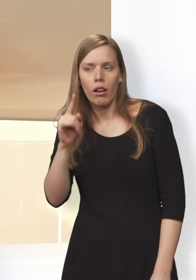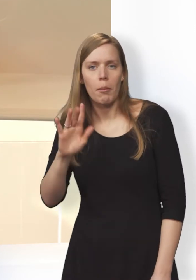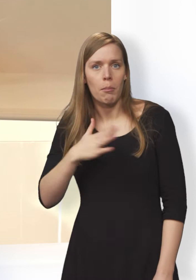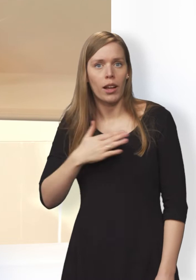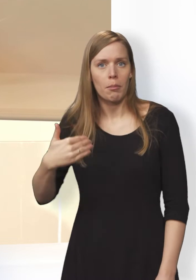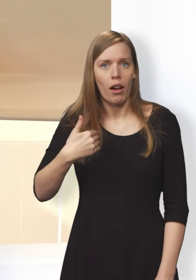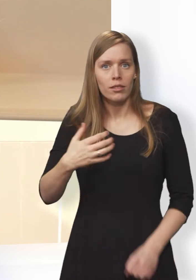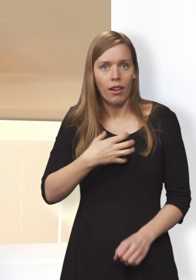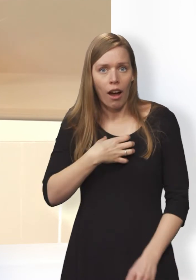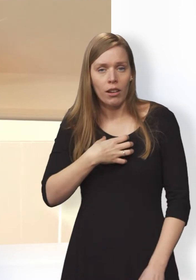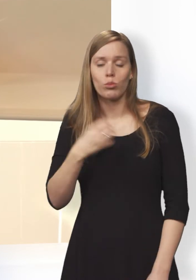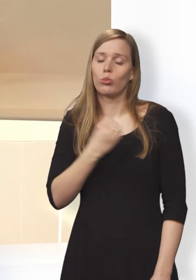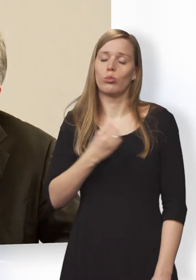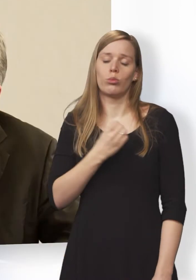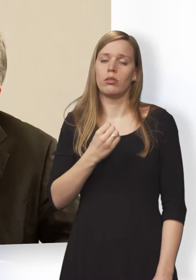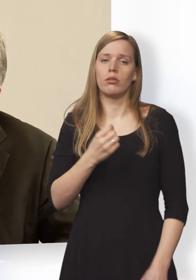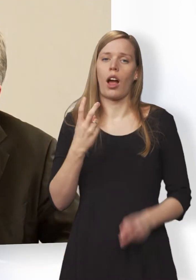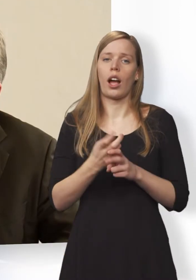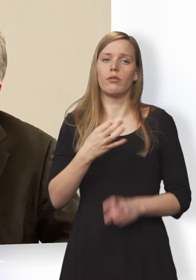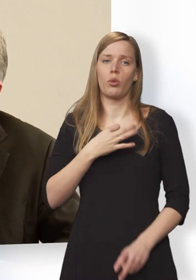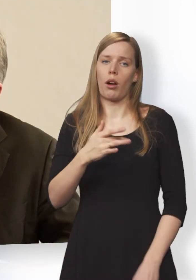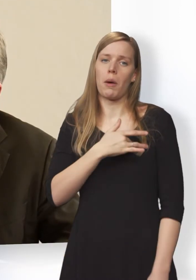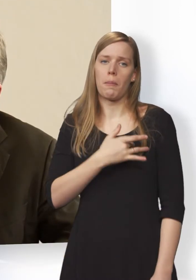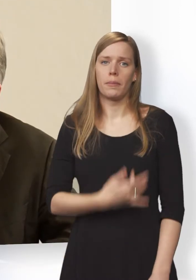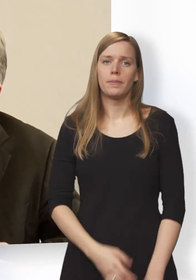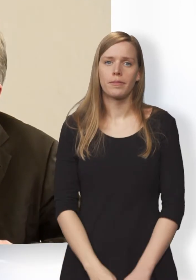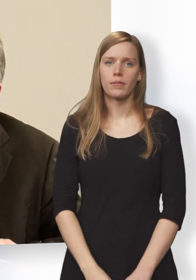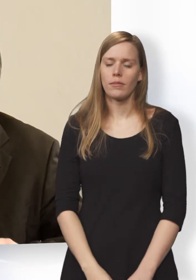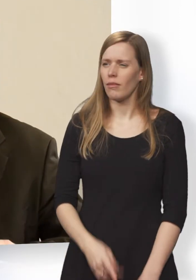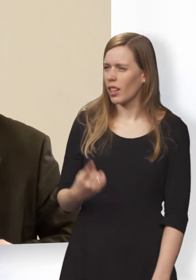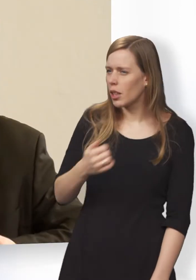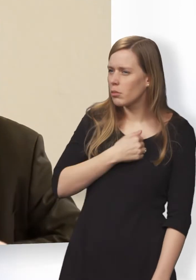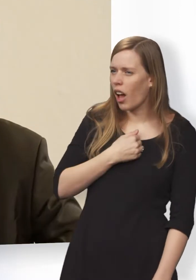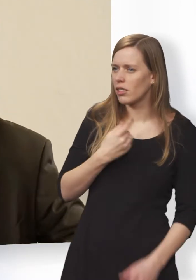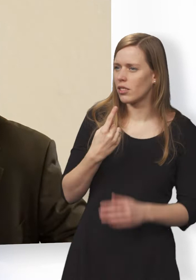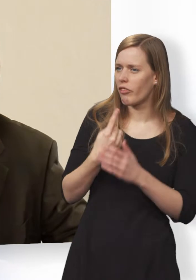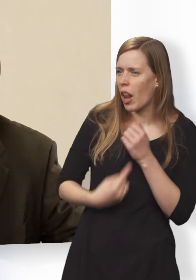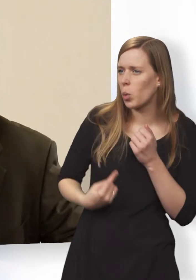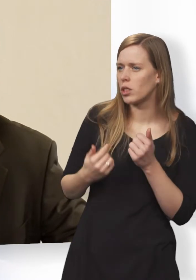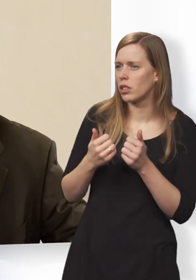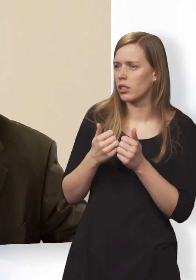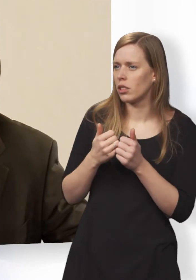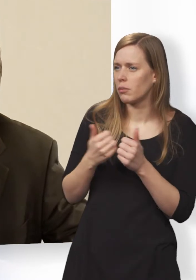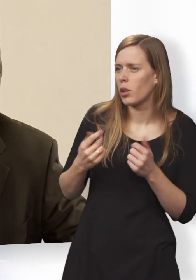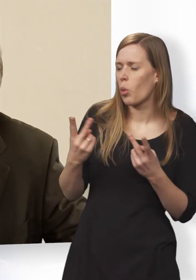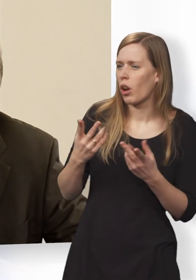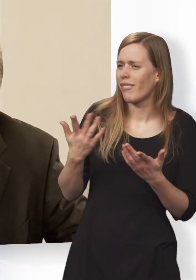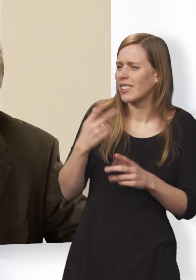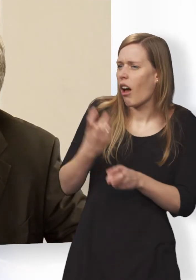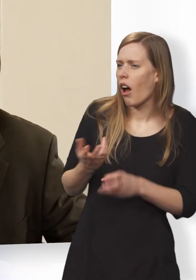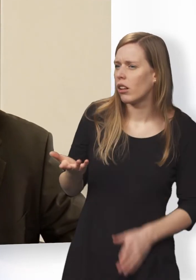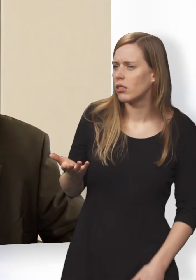ob die diagnose bei ihm angst vor verlust oder oder oder was ist so hart an der